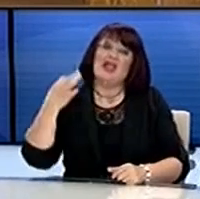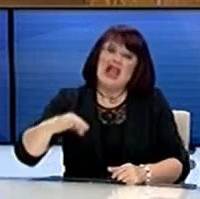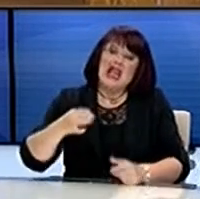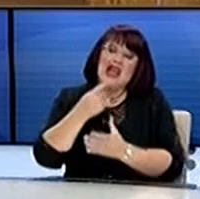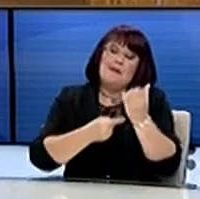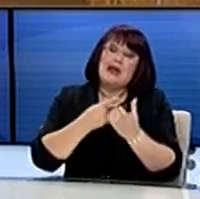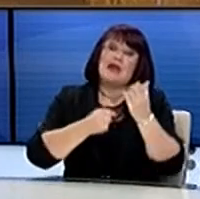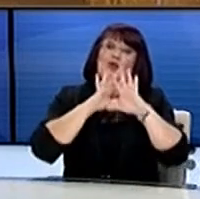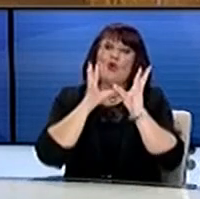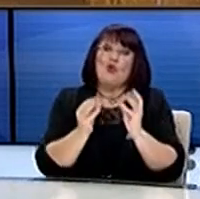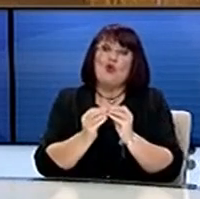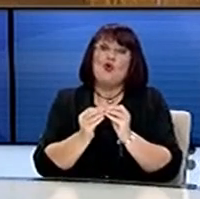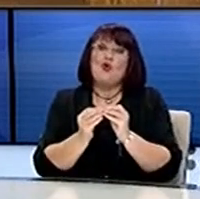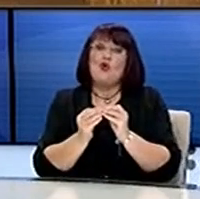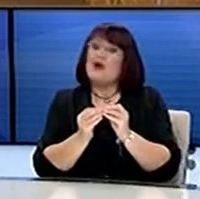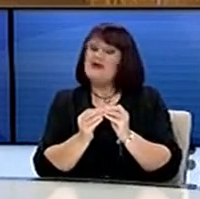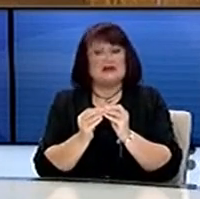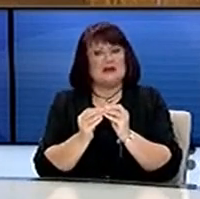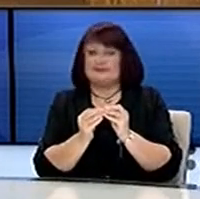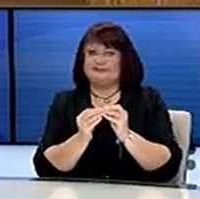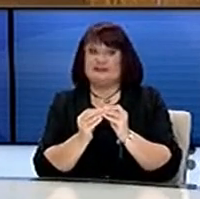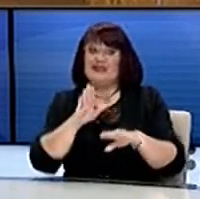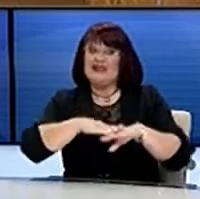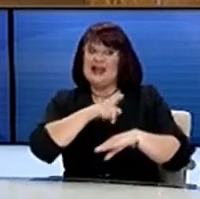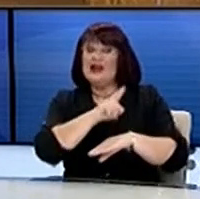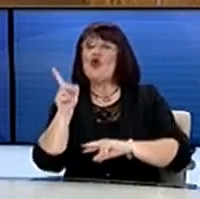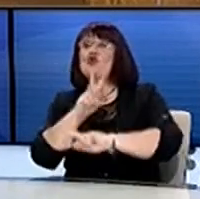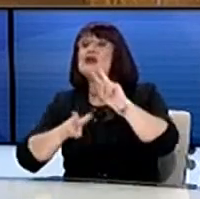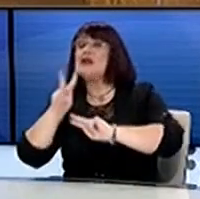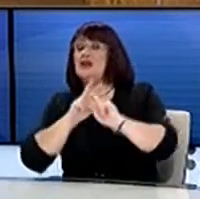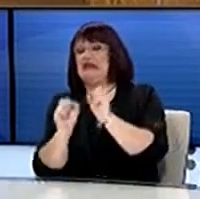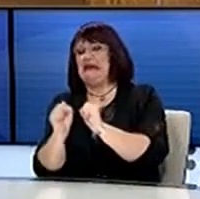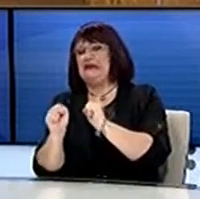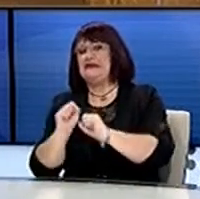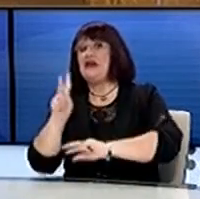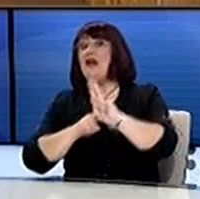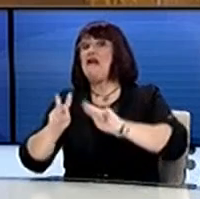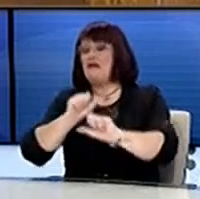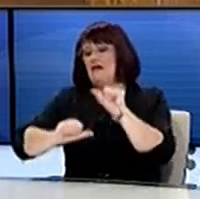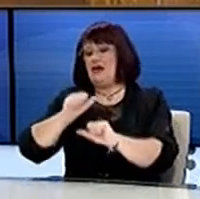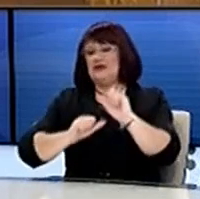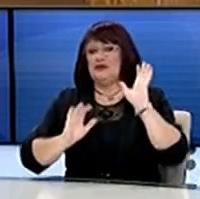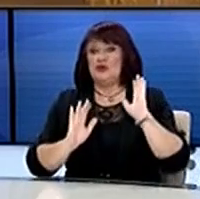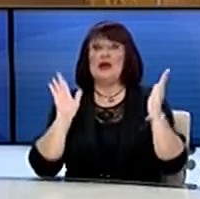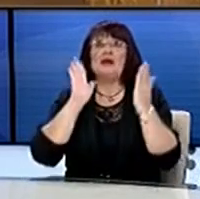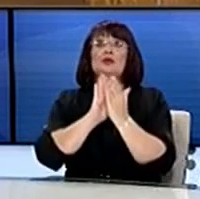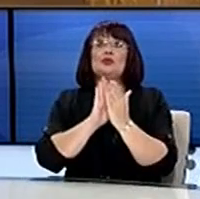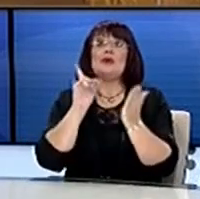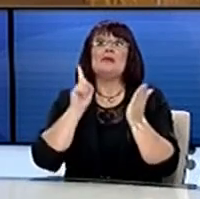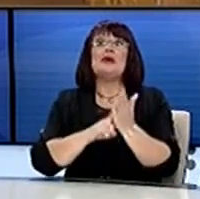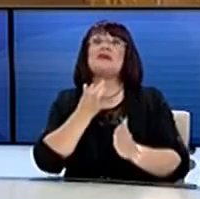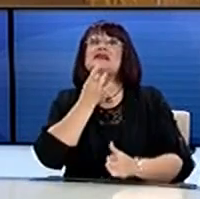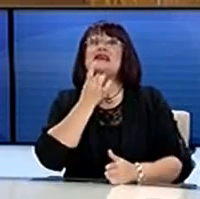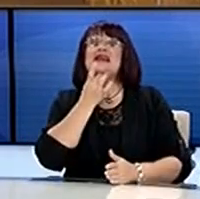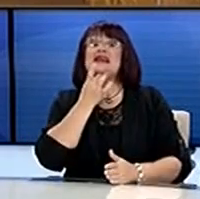σας, προηγούνται της κλιματικής κρίσης, η οποία για να αντιμετωπιστεί χρειάζονται σκληρές